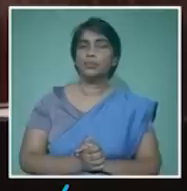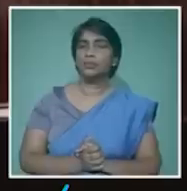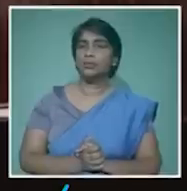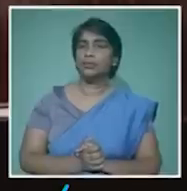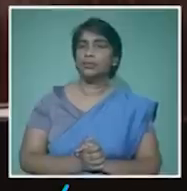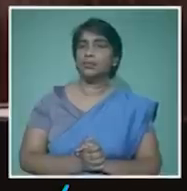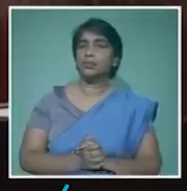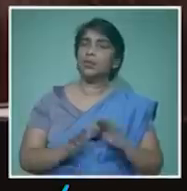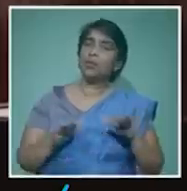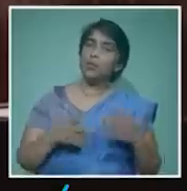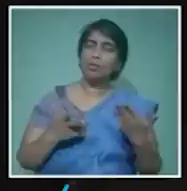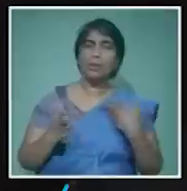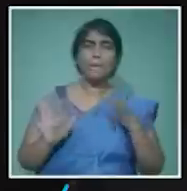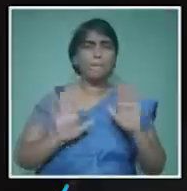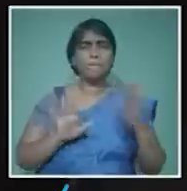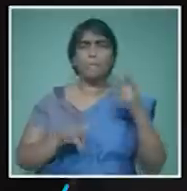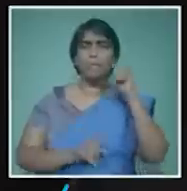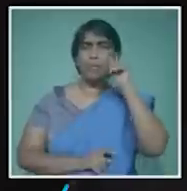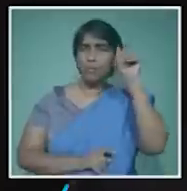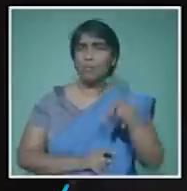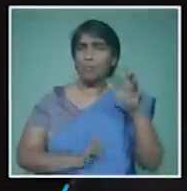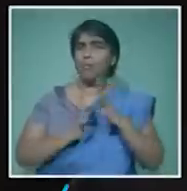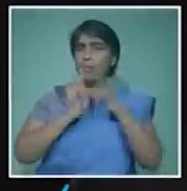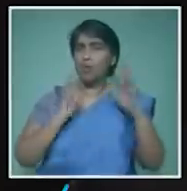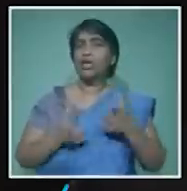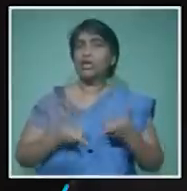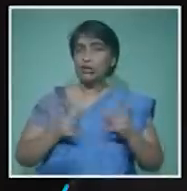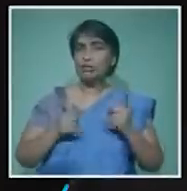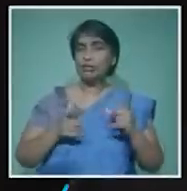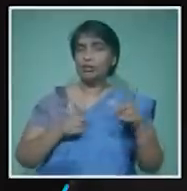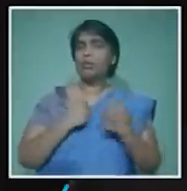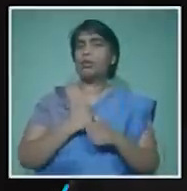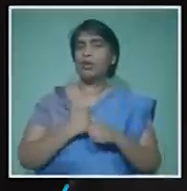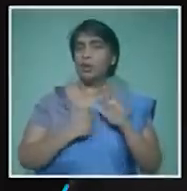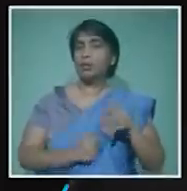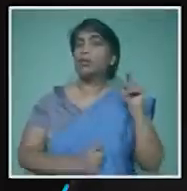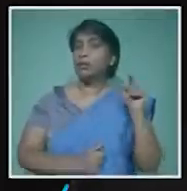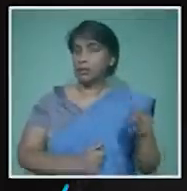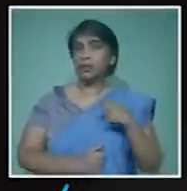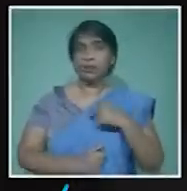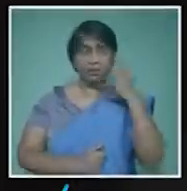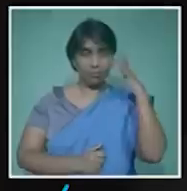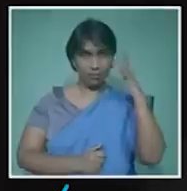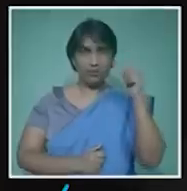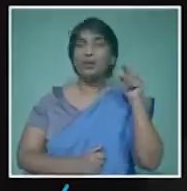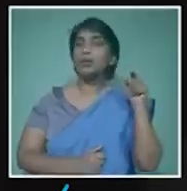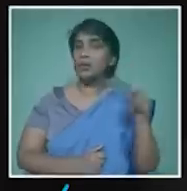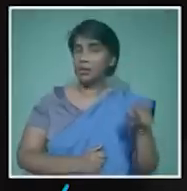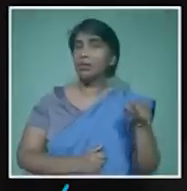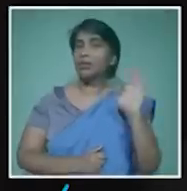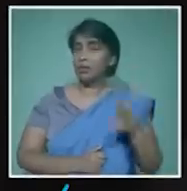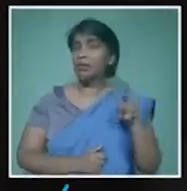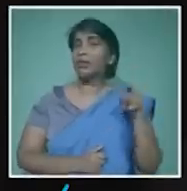ඉන්නේ. මොන පාලද මම දන්නේ මේ වගේ පාලලා ගොඩක් මේ YouTube වල මේ වගේ හදලා තියෙනවා. හැබැයි එක දෙයක් මතක තියාගන්න මේගොල්ලන්ට